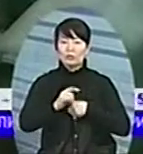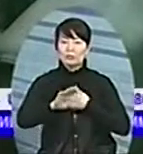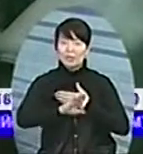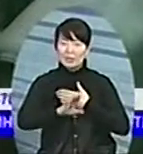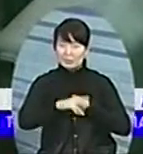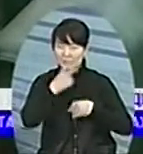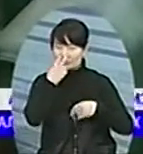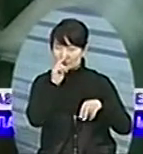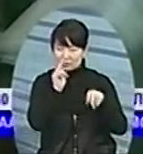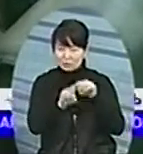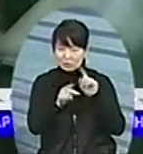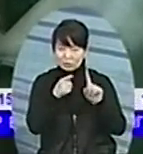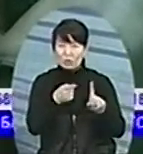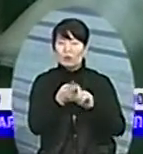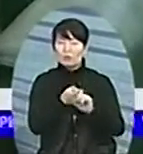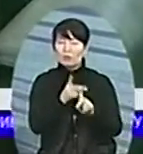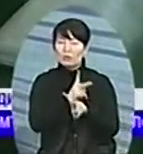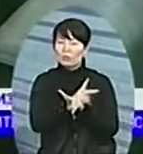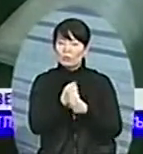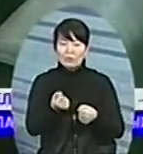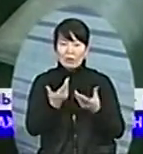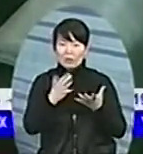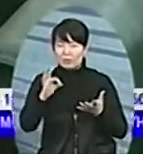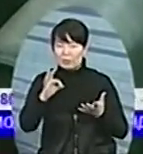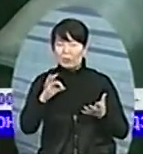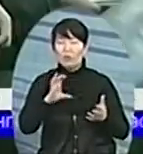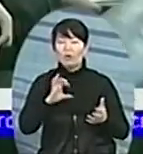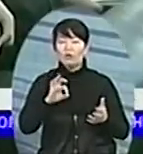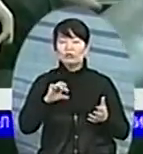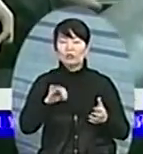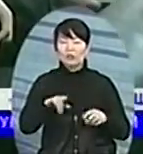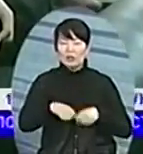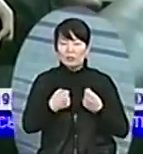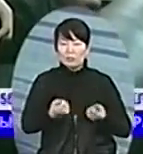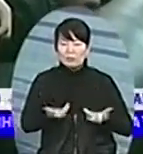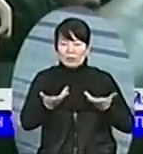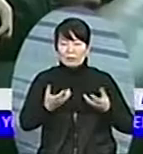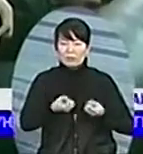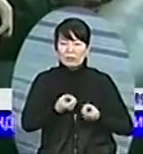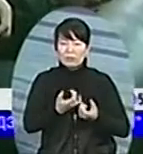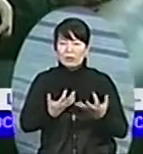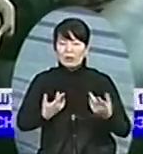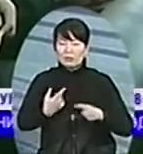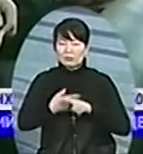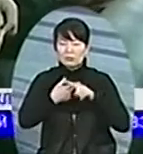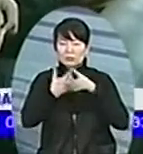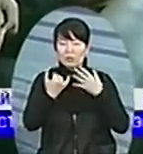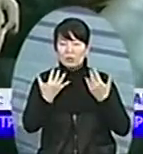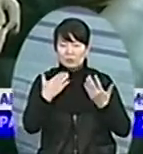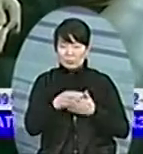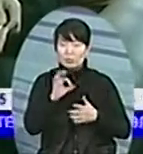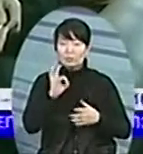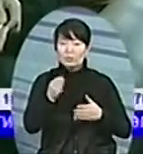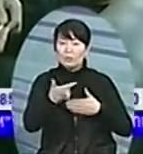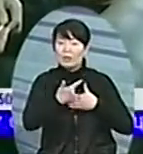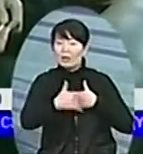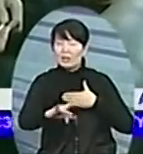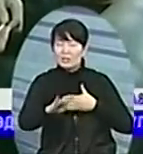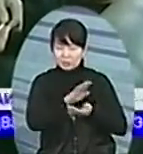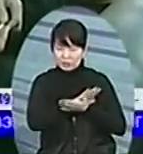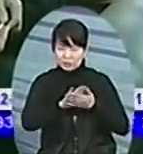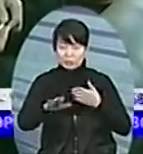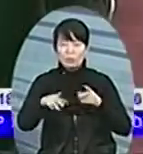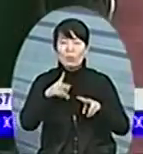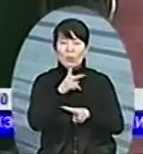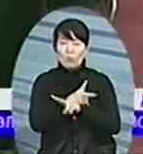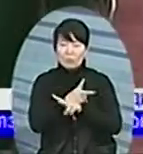асуудлыг хуульчилж өгөөгүйгээс осол гэмтэлд өртөгсөд хурцтай нэмэгдэж байгааг энд мөн хилцсэн юм аа. Зөв гарцсан үн чиглэлсэн шин хуулийг